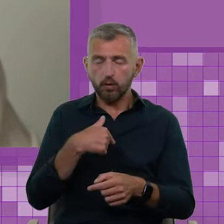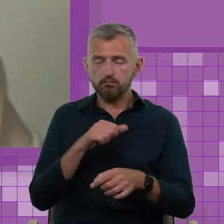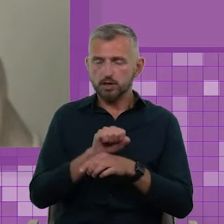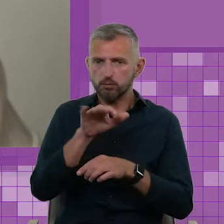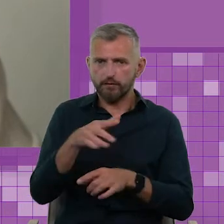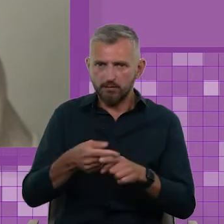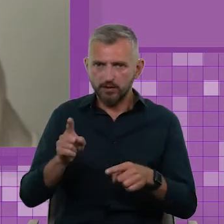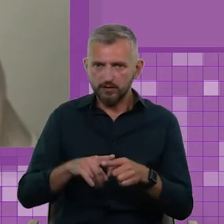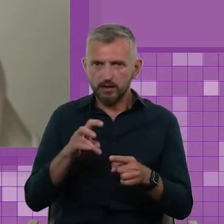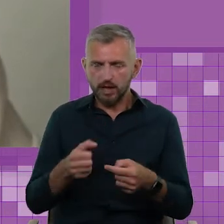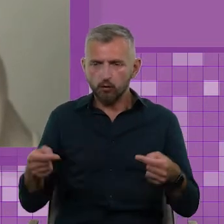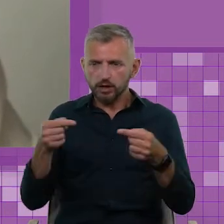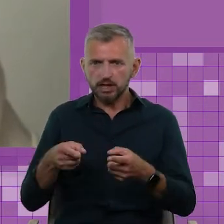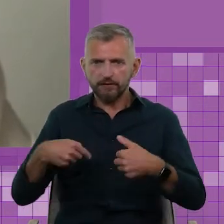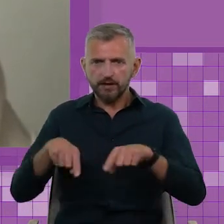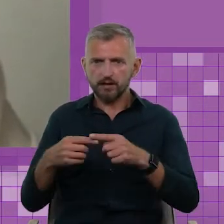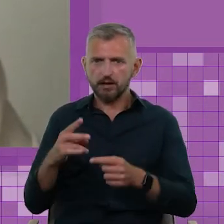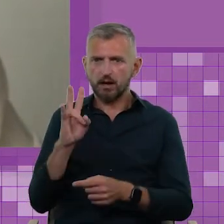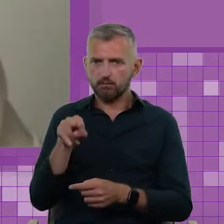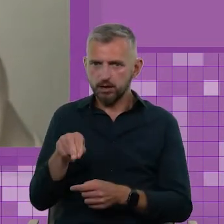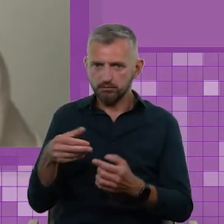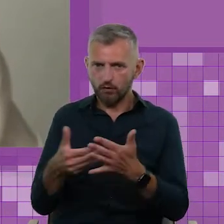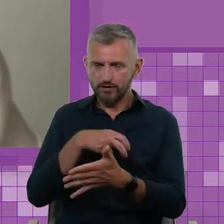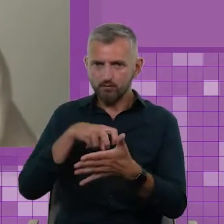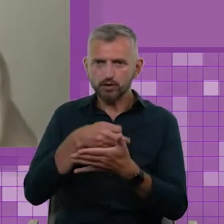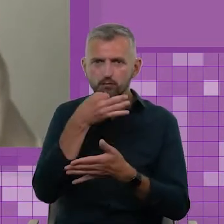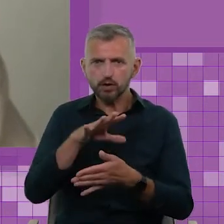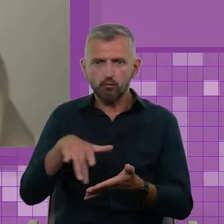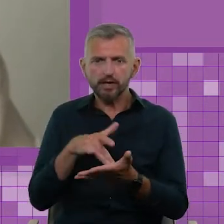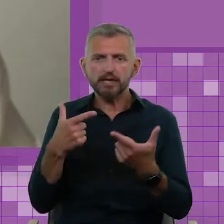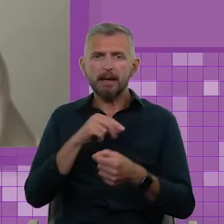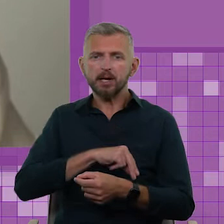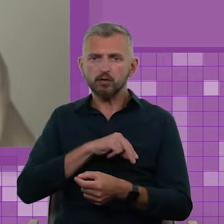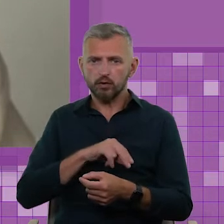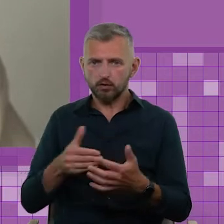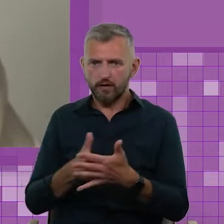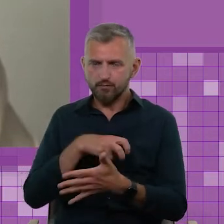доправляємо це на конкретне відділення нової пошти в будь-якому місті, де працює нова пошта.